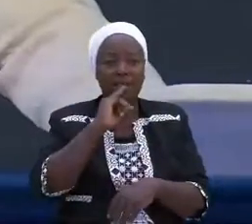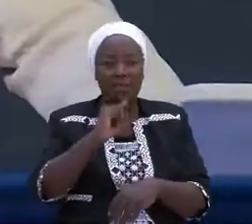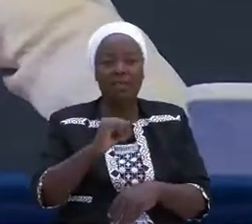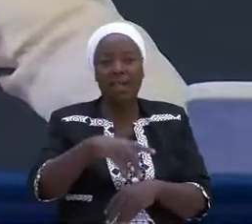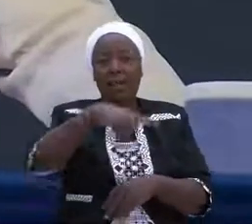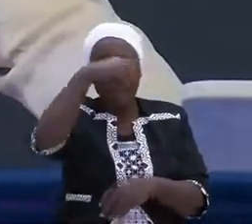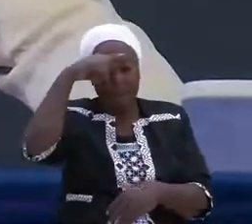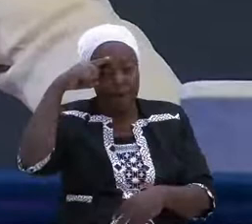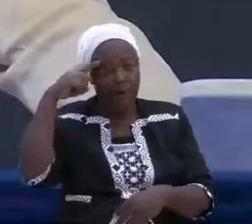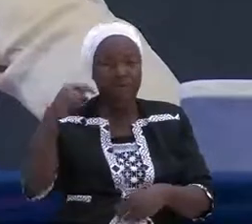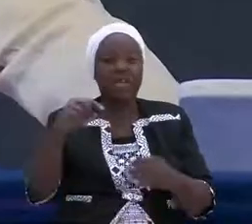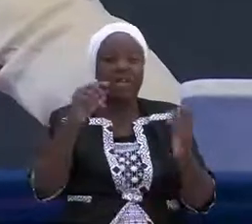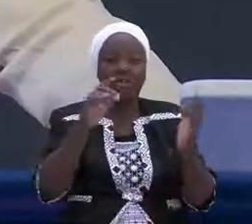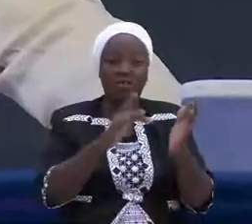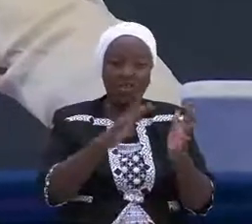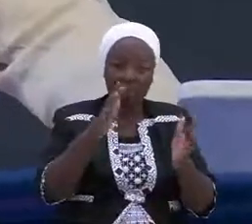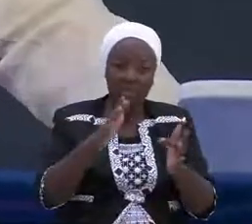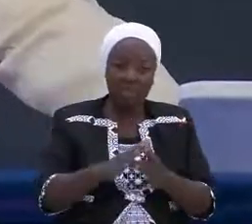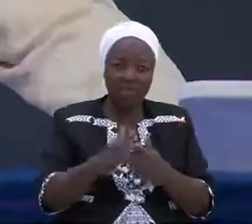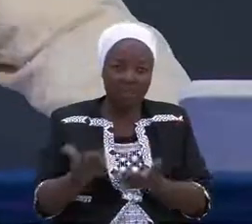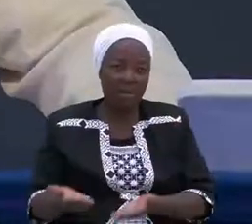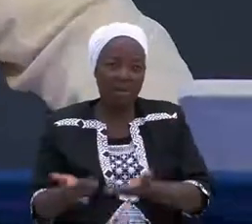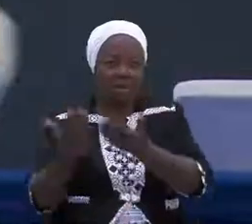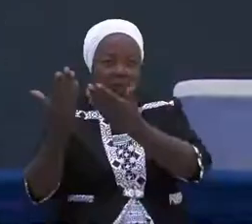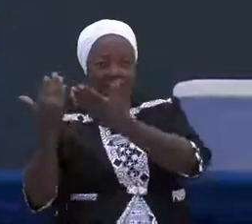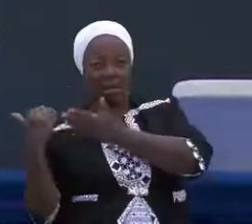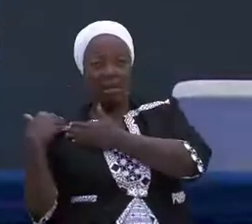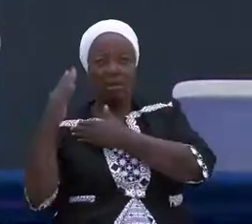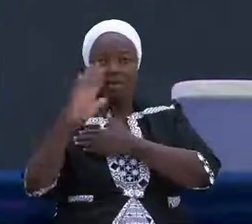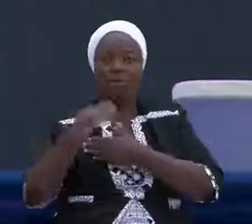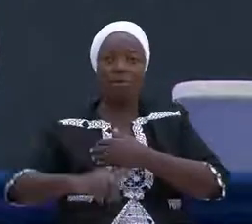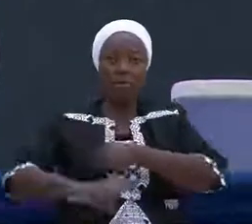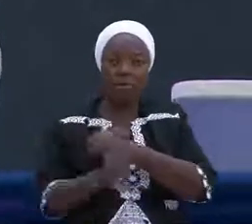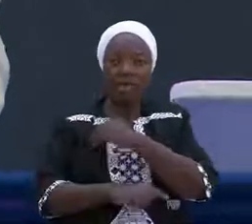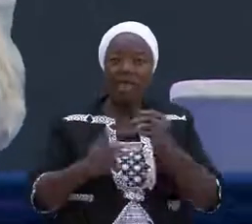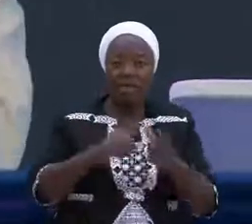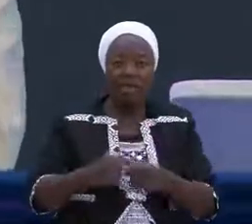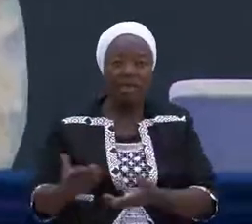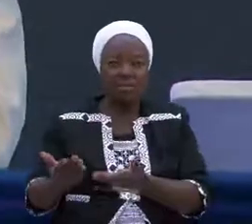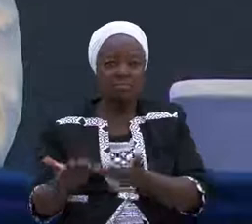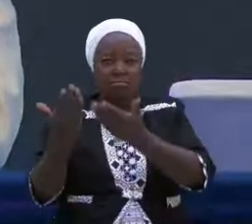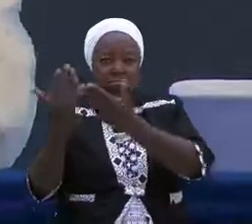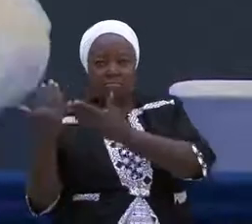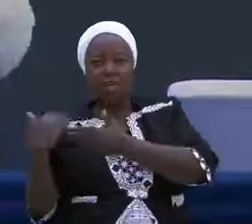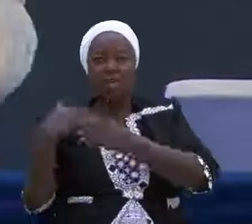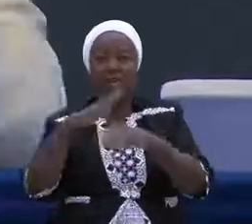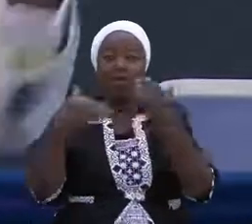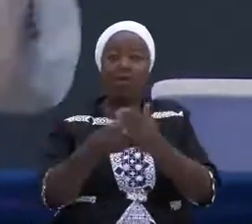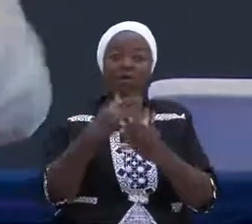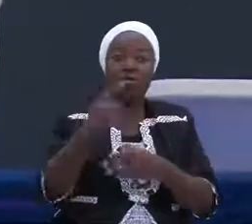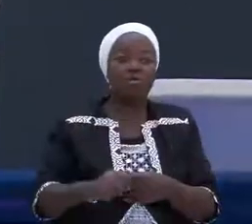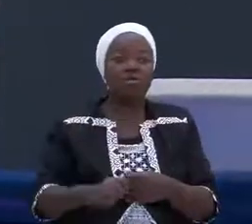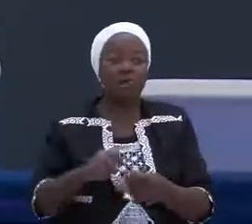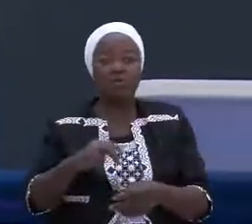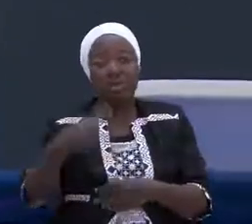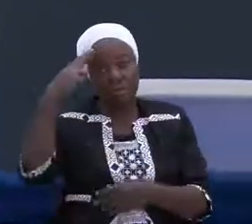parce que Jésus-Christ a porté ta punition. Jésus a porté la conséquence de ton